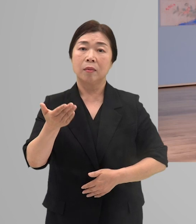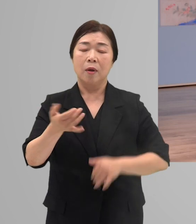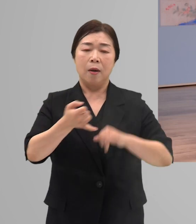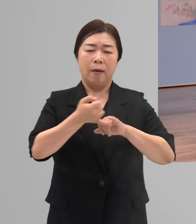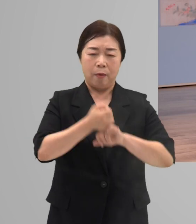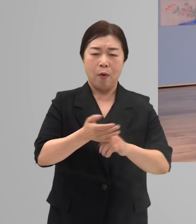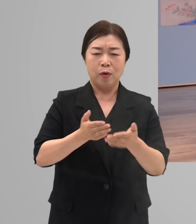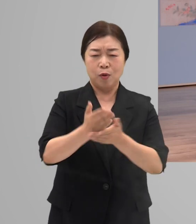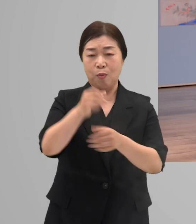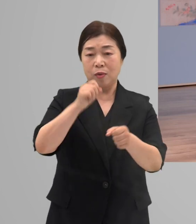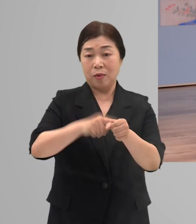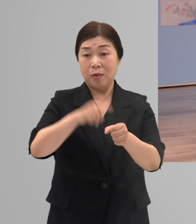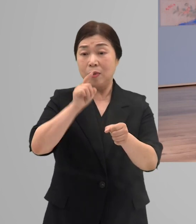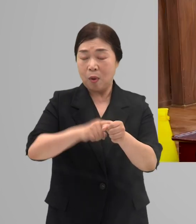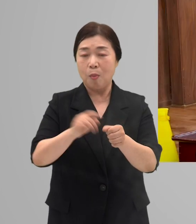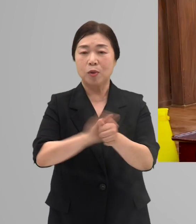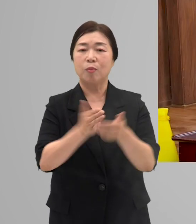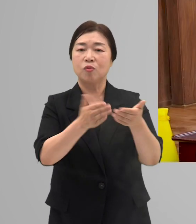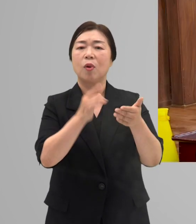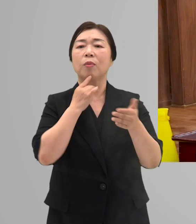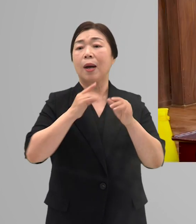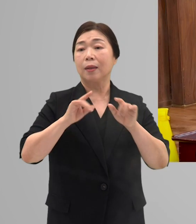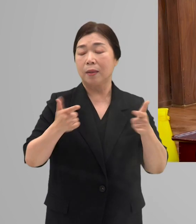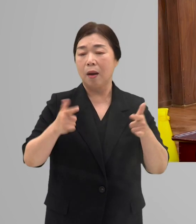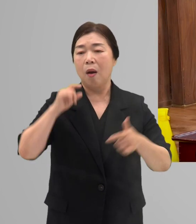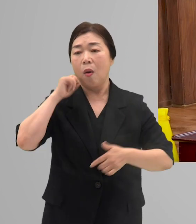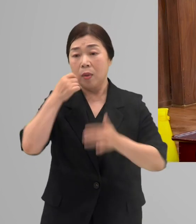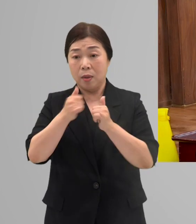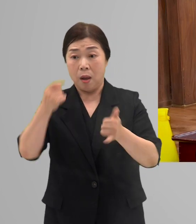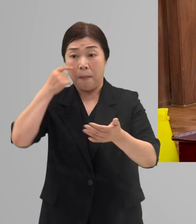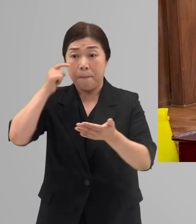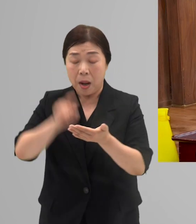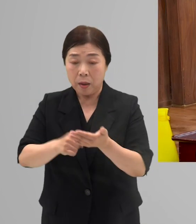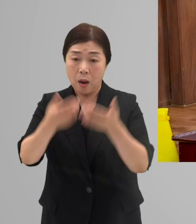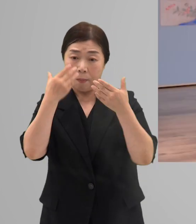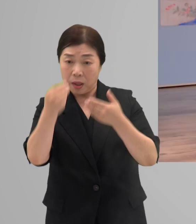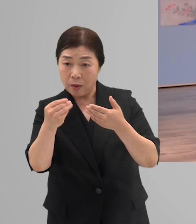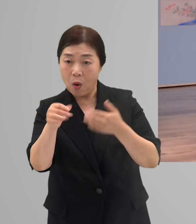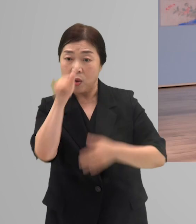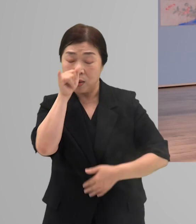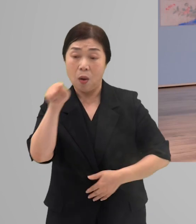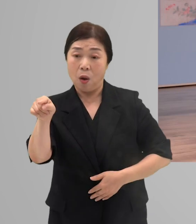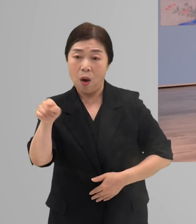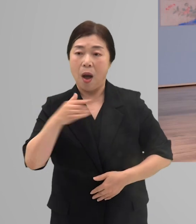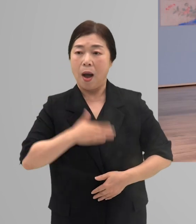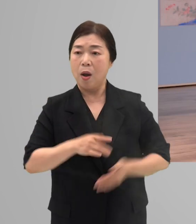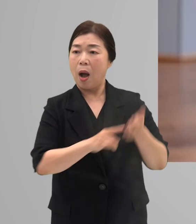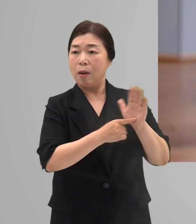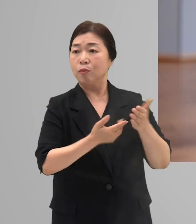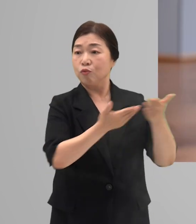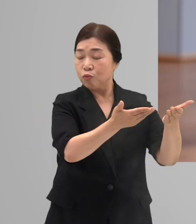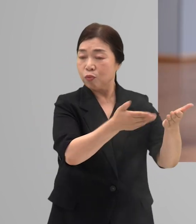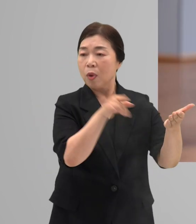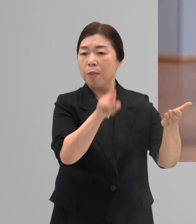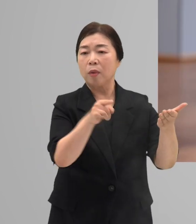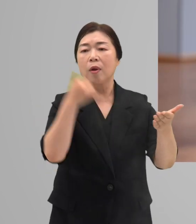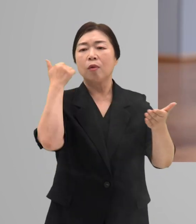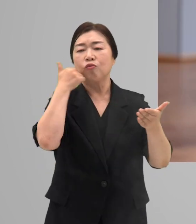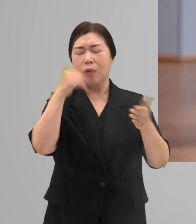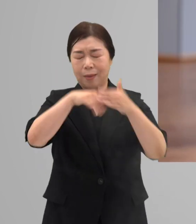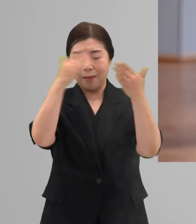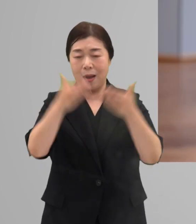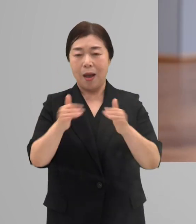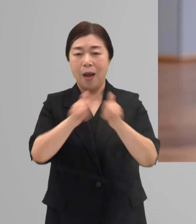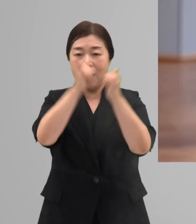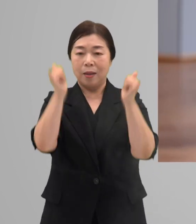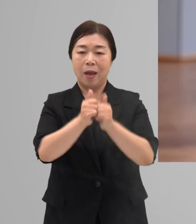전문적인 서비스를 제공해야 되는 게 아니라 어려우신 분들을 발굴하고 이분들이 있다라는 거를 알려주시고 누구나 사회복지를 할 수